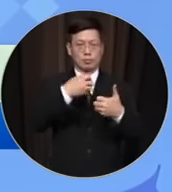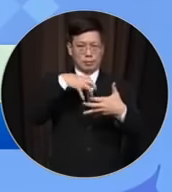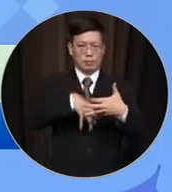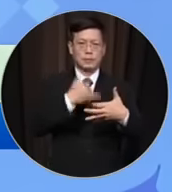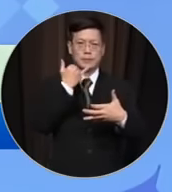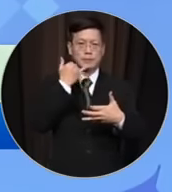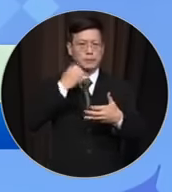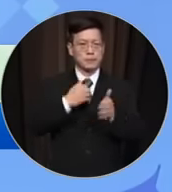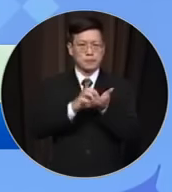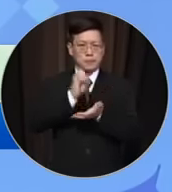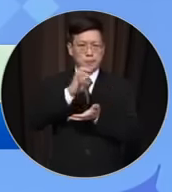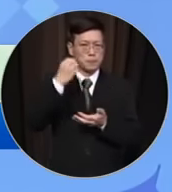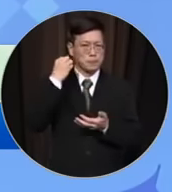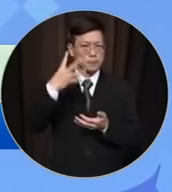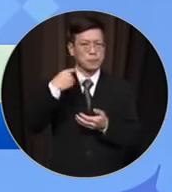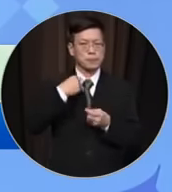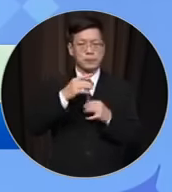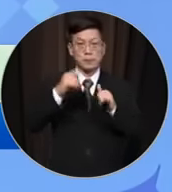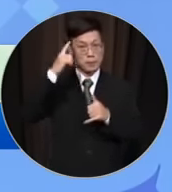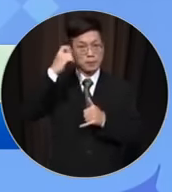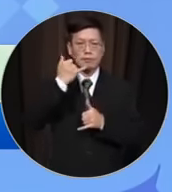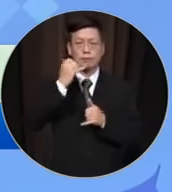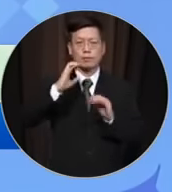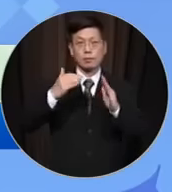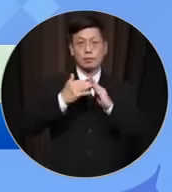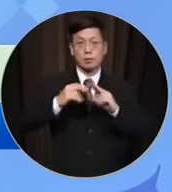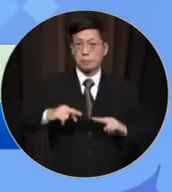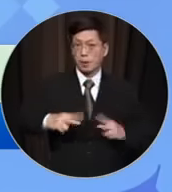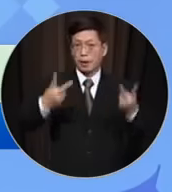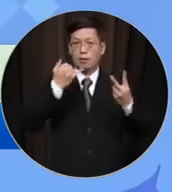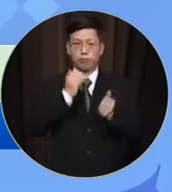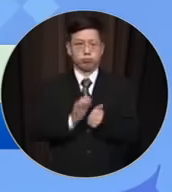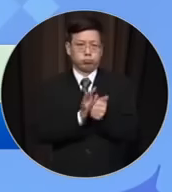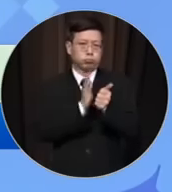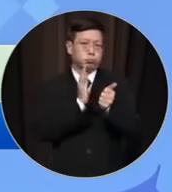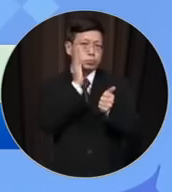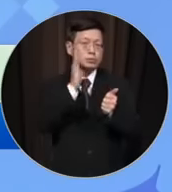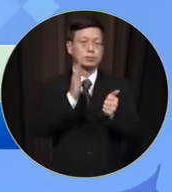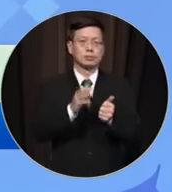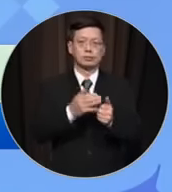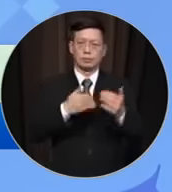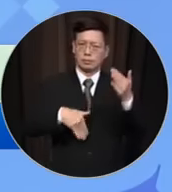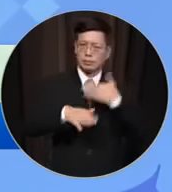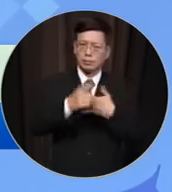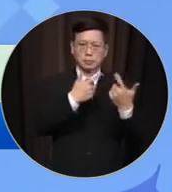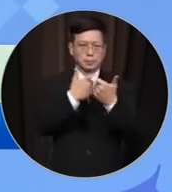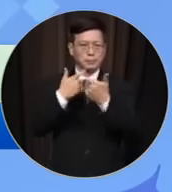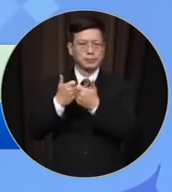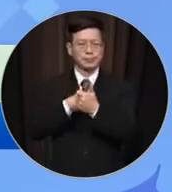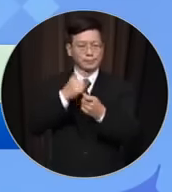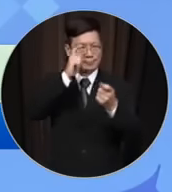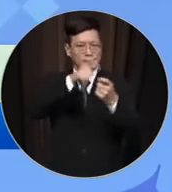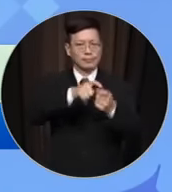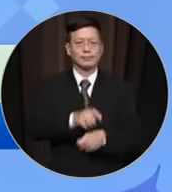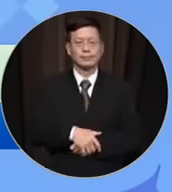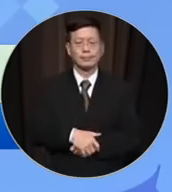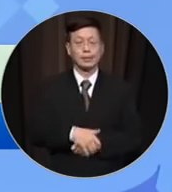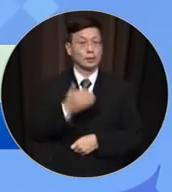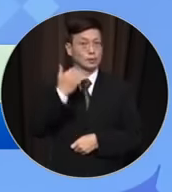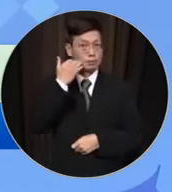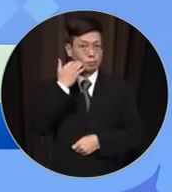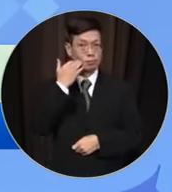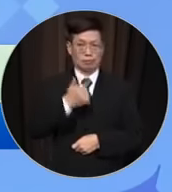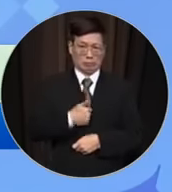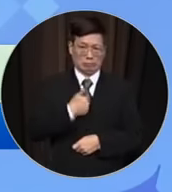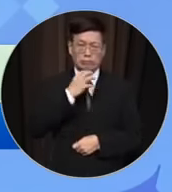够来反映新的民意，让国家的改革可以推动得更好，推动得更符合理想。所以即使